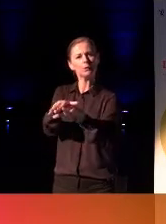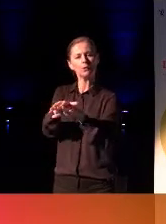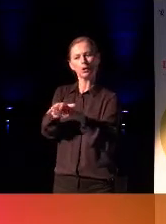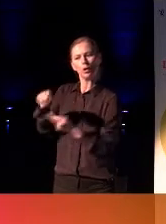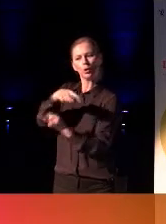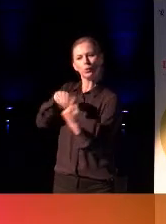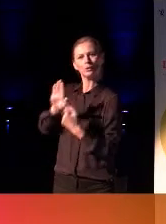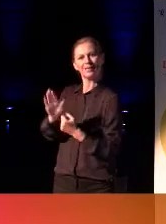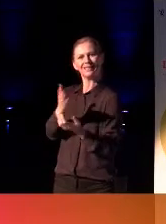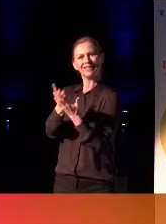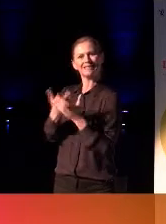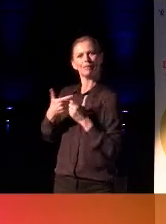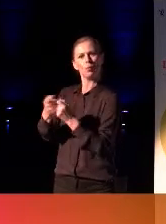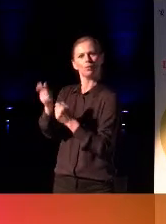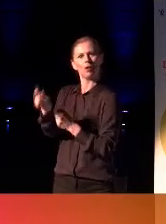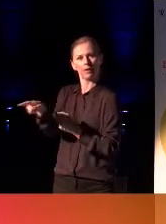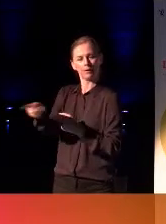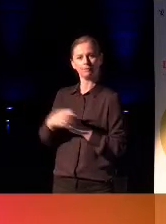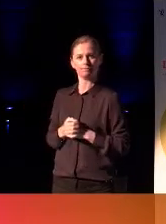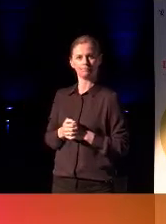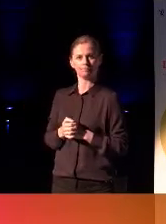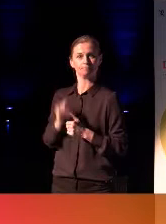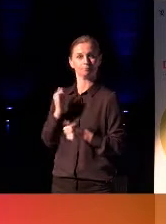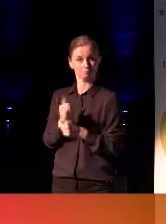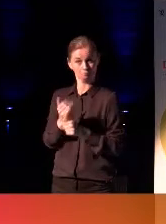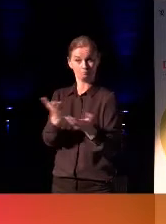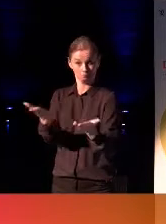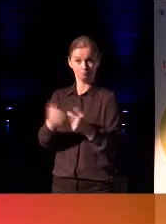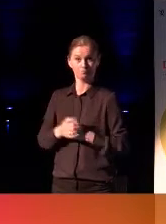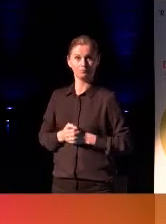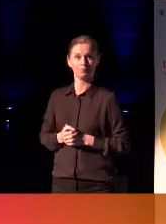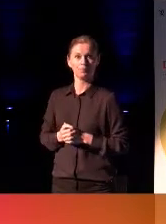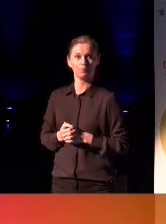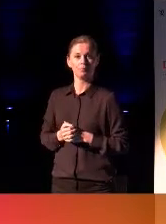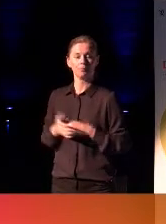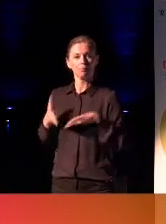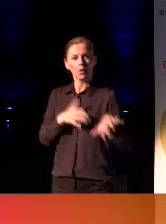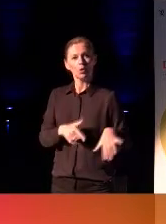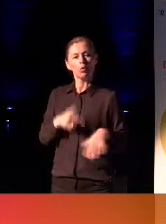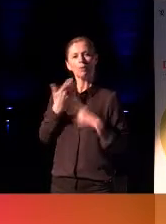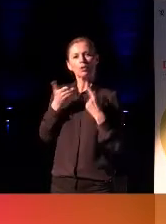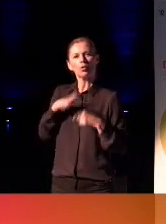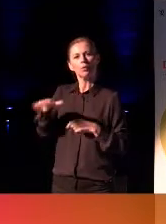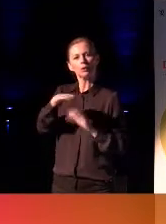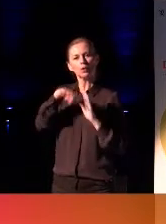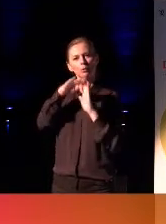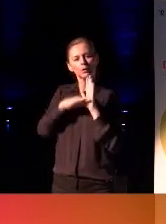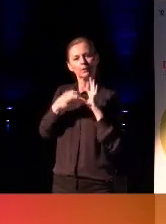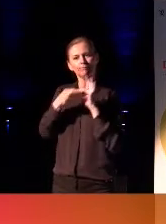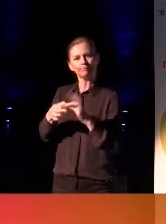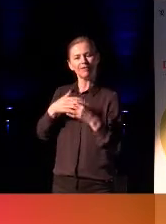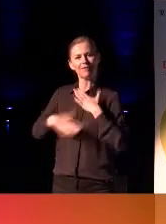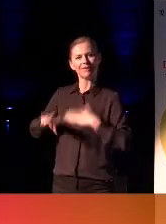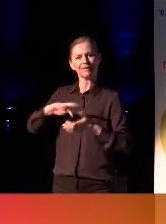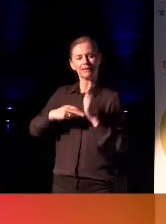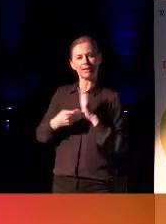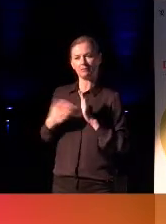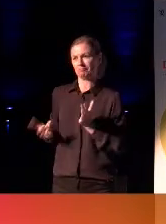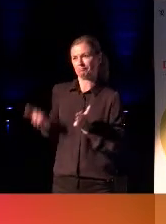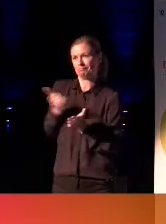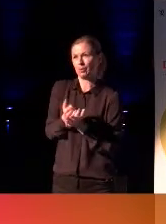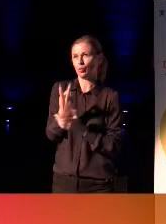tjenestemottagerne. Så det sagt. Litt om det nasjonale programmet for velferdsteknologi. Det ble etablert